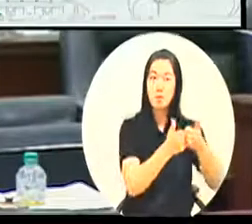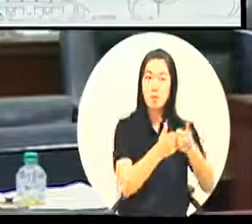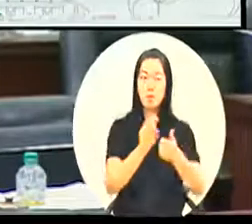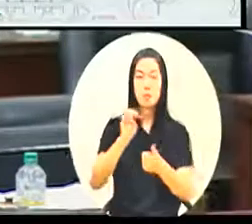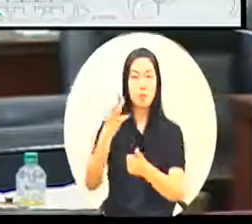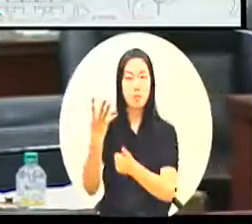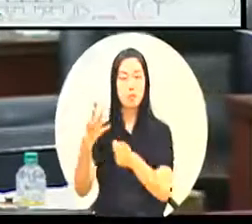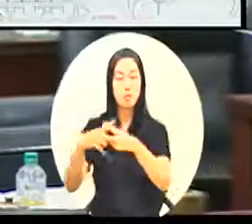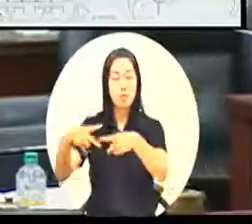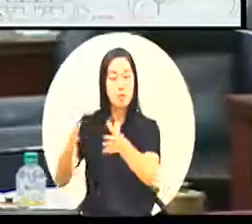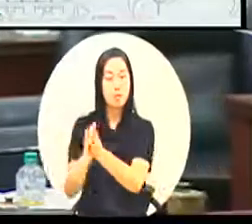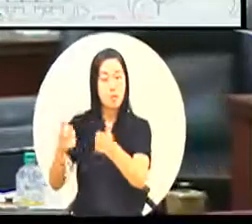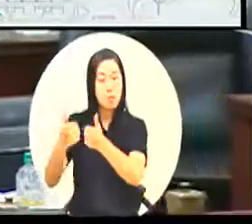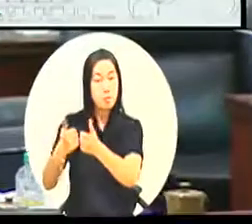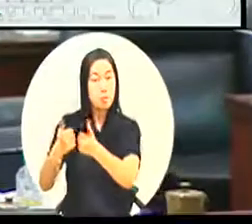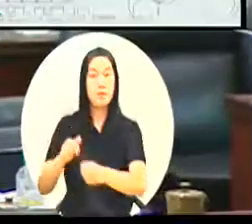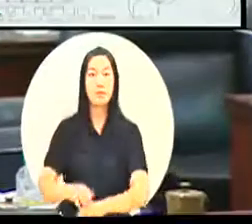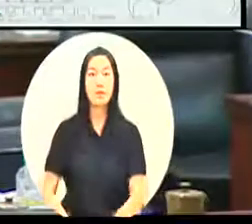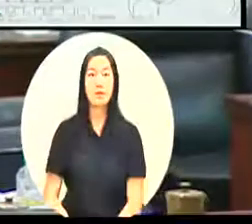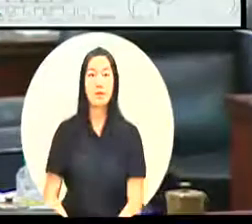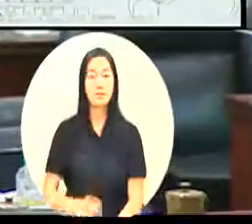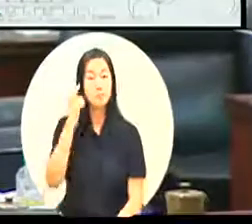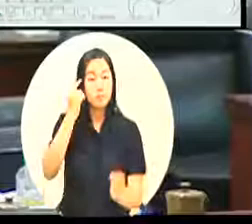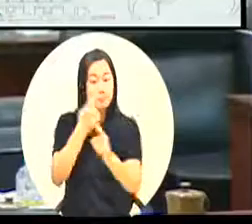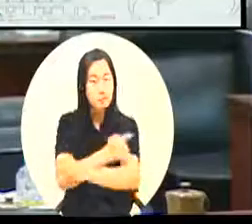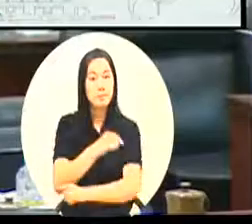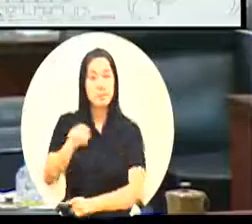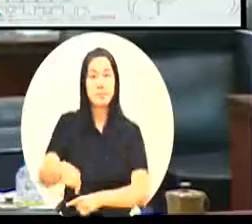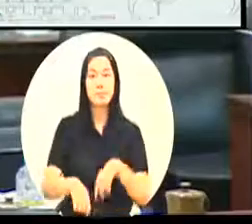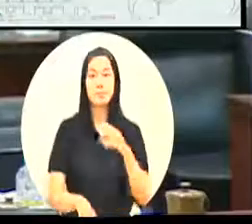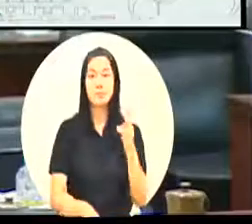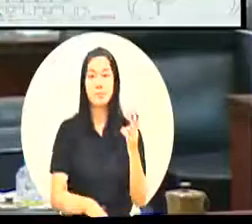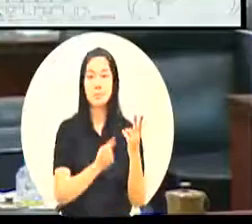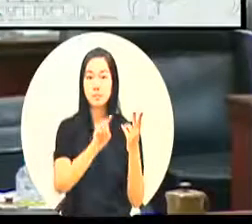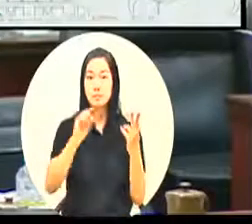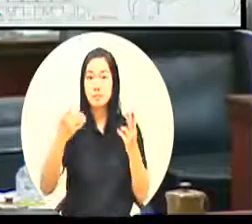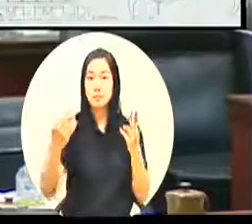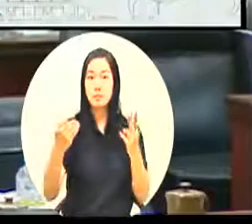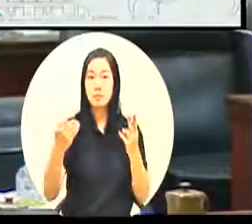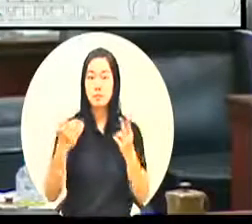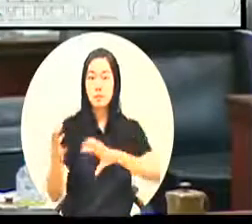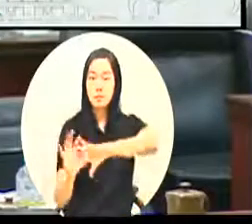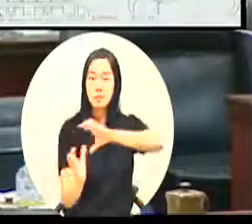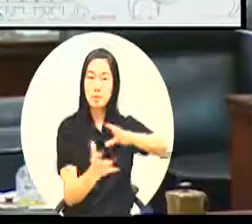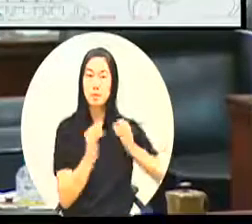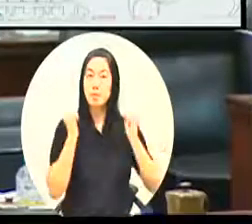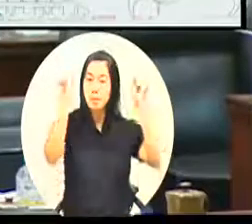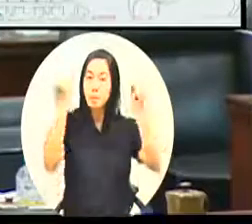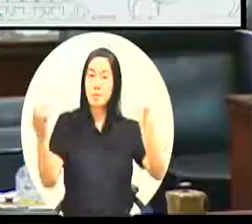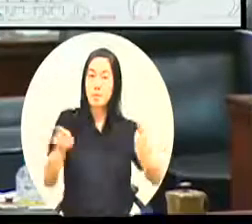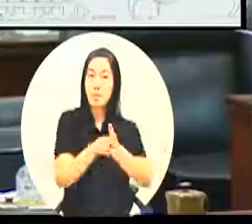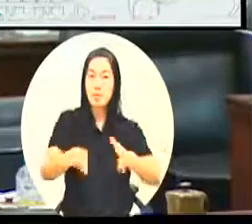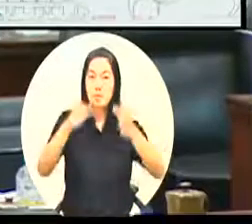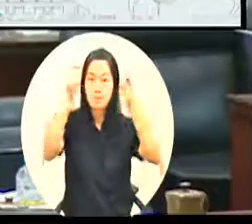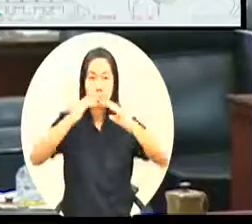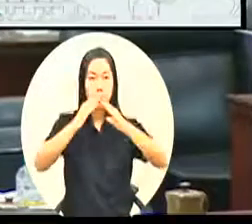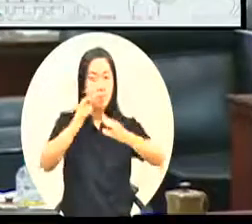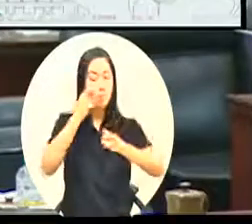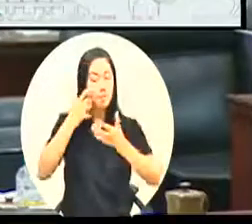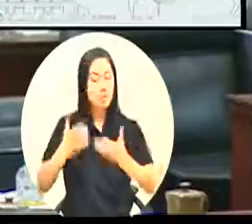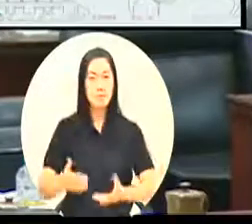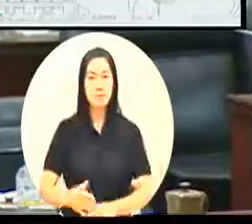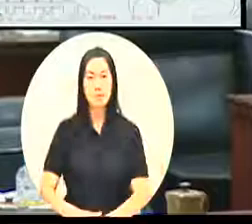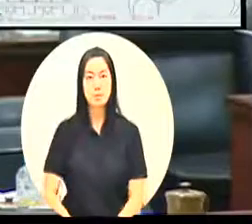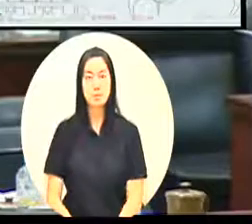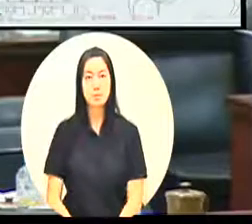会议，可见什么？这是从2009世界运动会以来，高雄市政府很重视的一个